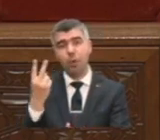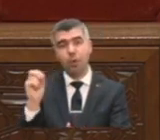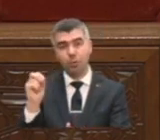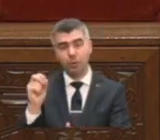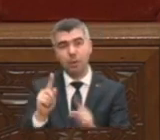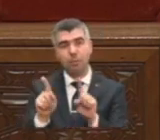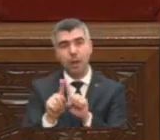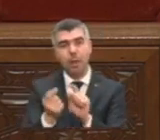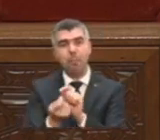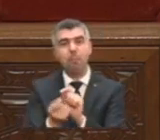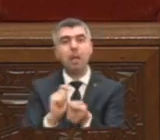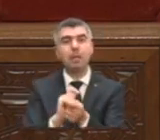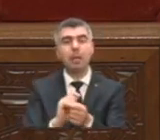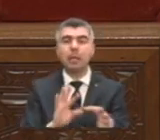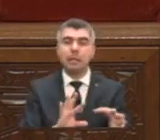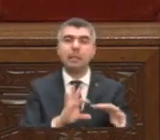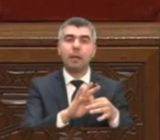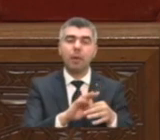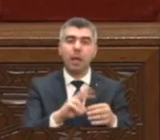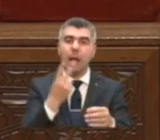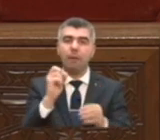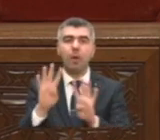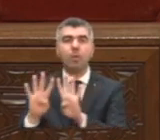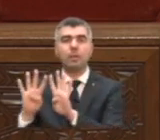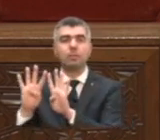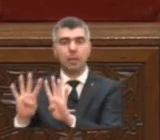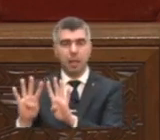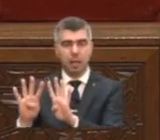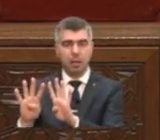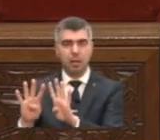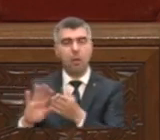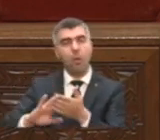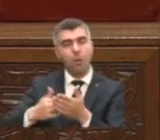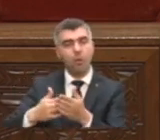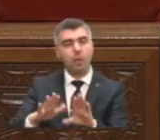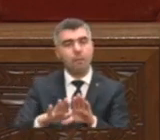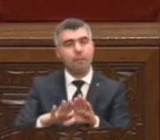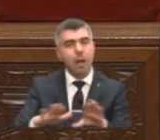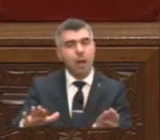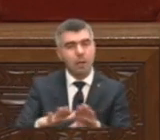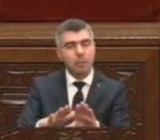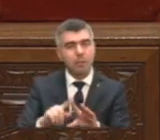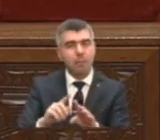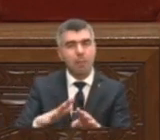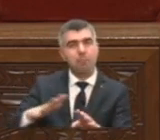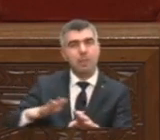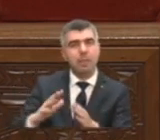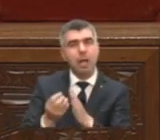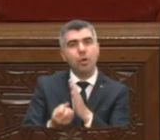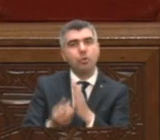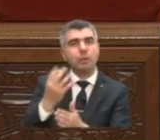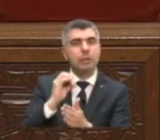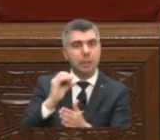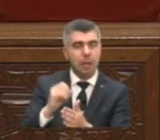تعديل الاتفاقية الموقع عليها في 2008 والمتعلقة بتخصيص عقار المدينة الجديدة لتمسنا.